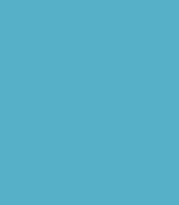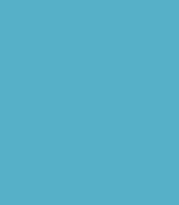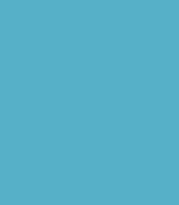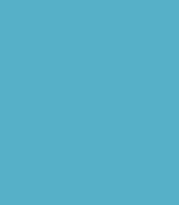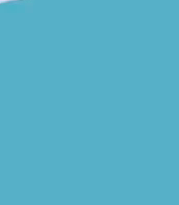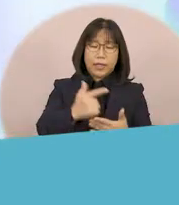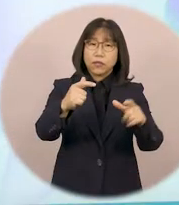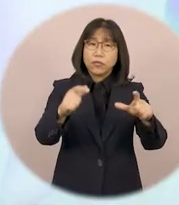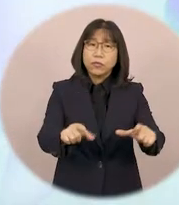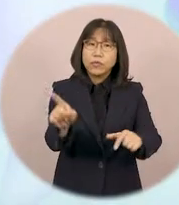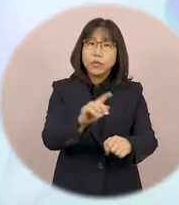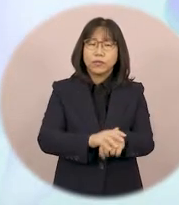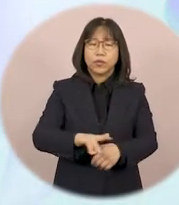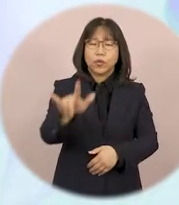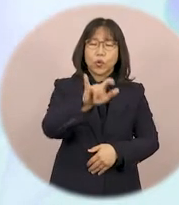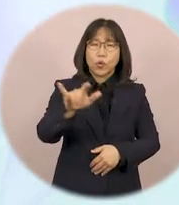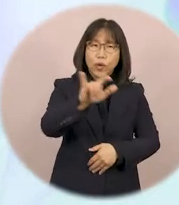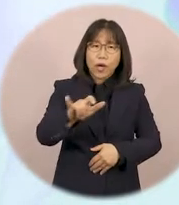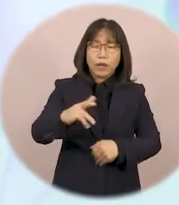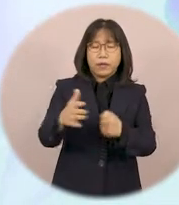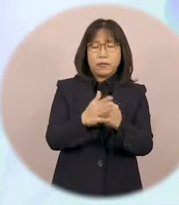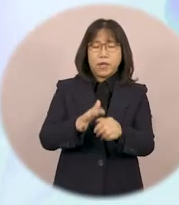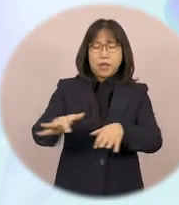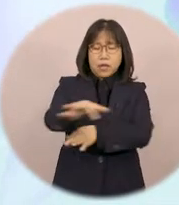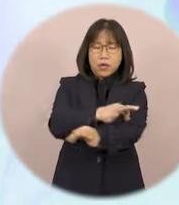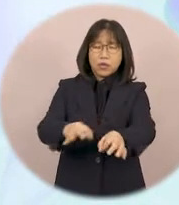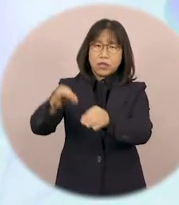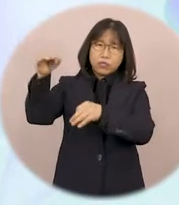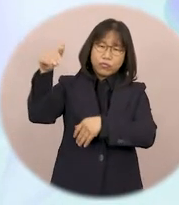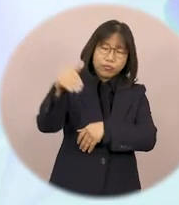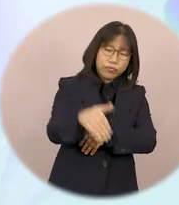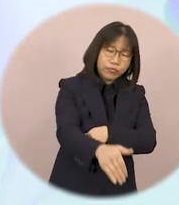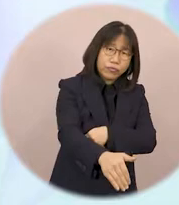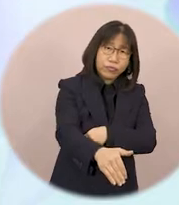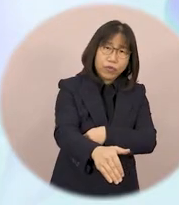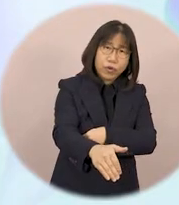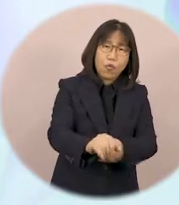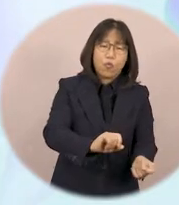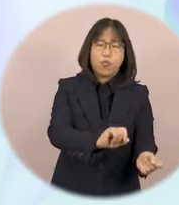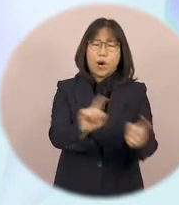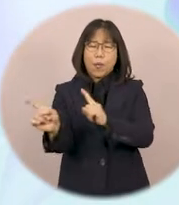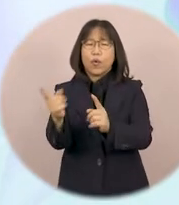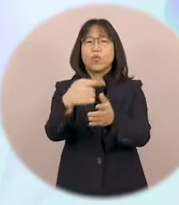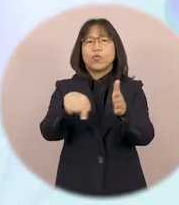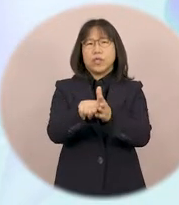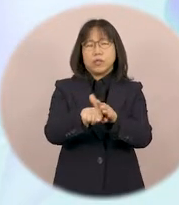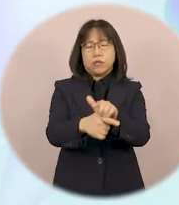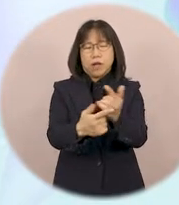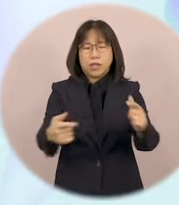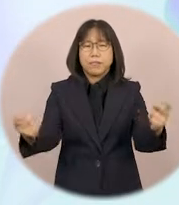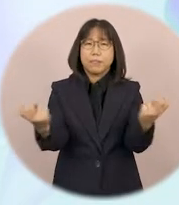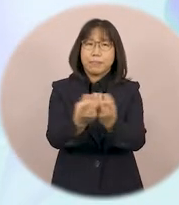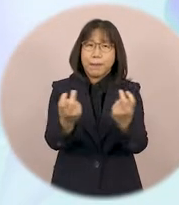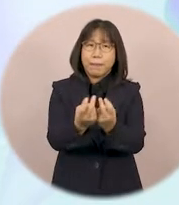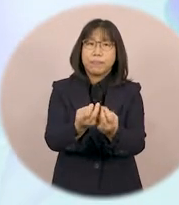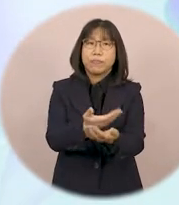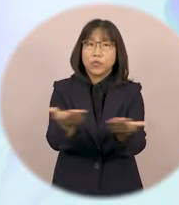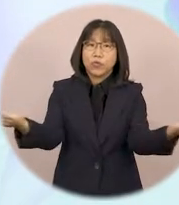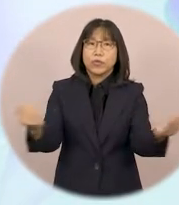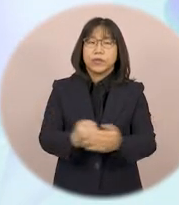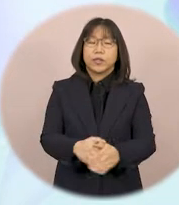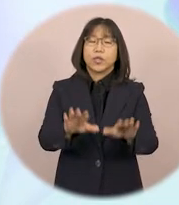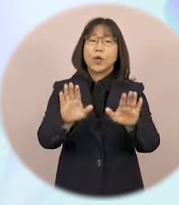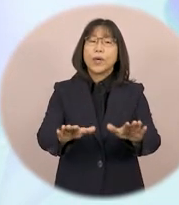5 으 아 강서구는 코로 날 구로 위축된 경제를 회복하기 위해 다양한 정책을 펼치고 있는데요